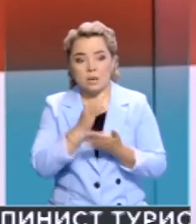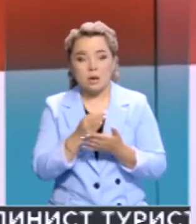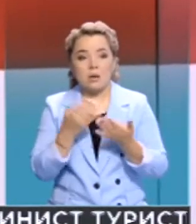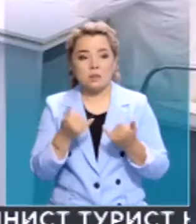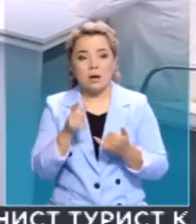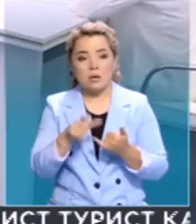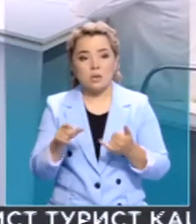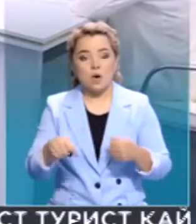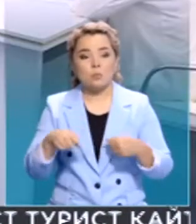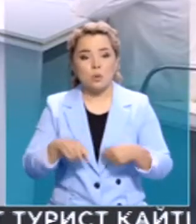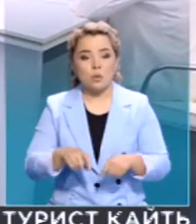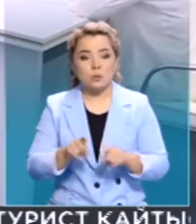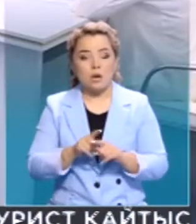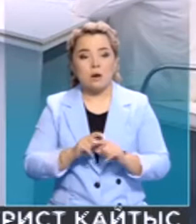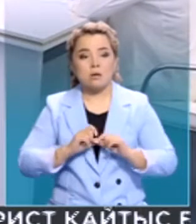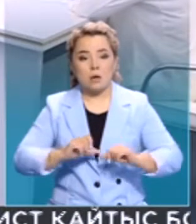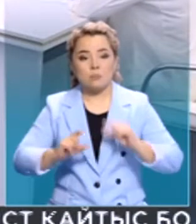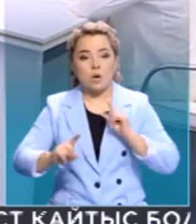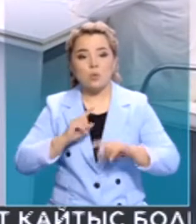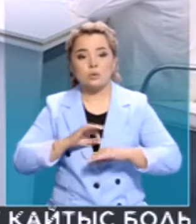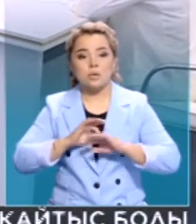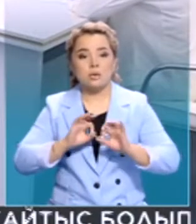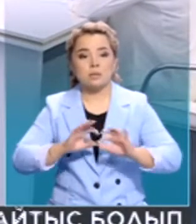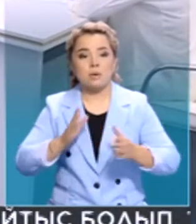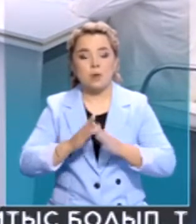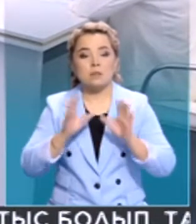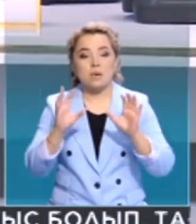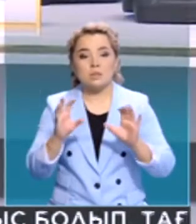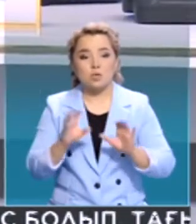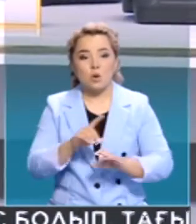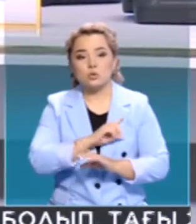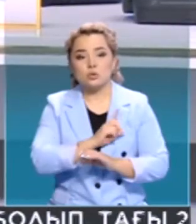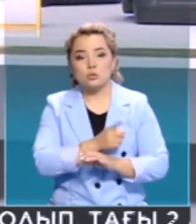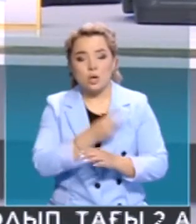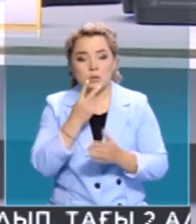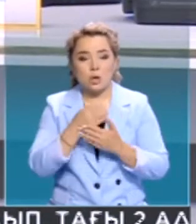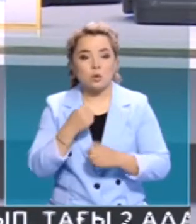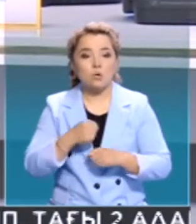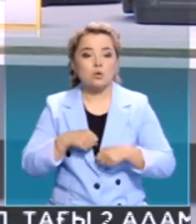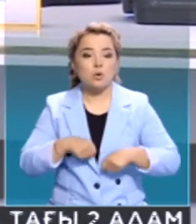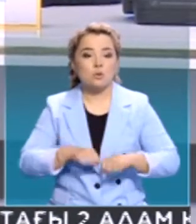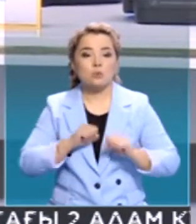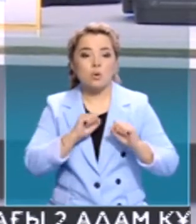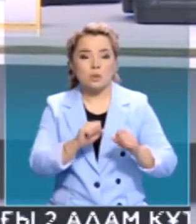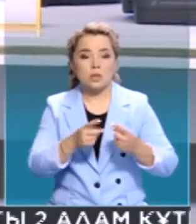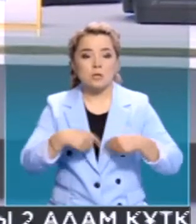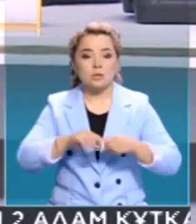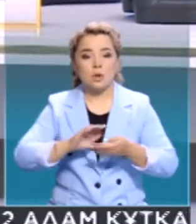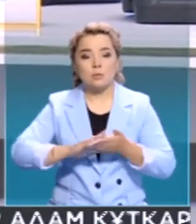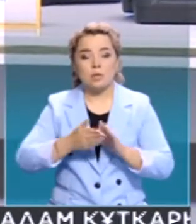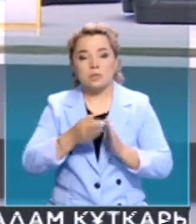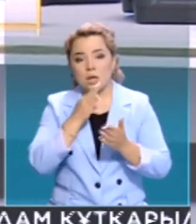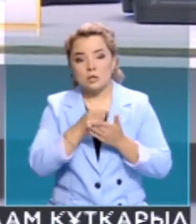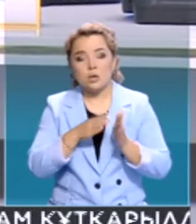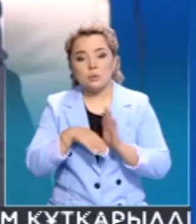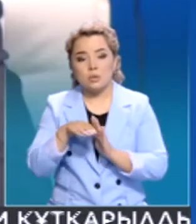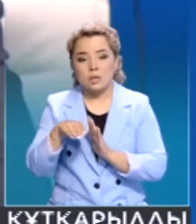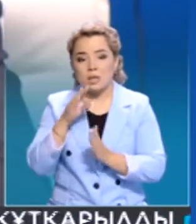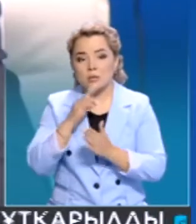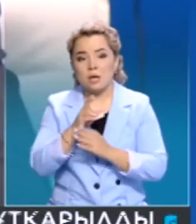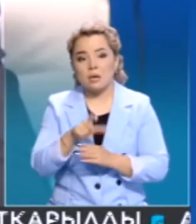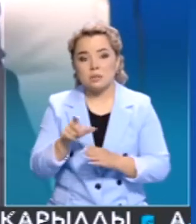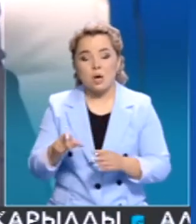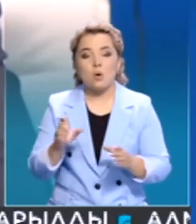turalı adam hukuktar jöndegi komissiya otırısında aytıldı. Konstitucianın küşeytilgen hukuk korgau äleuetin nıgaytuu jäyi da söz boldu. Azamattık